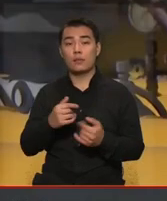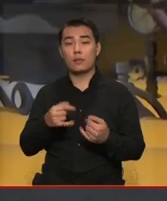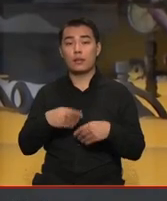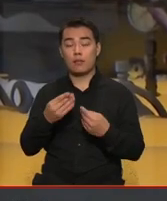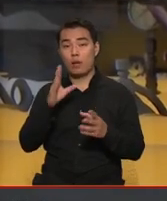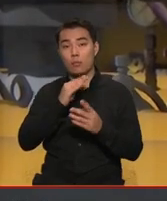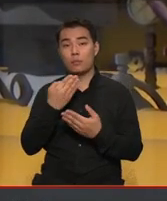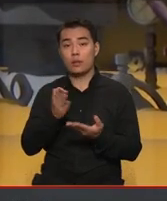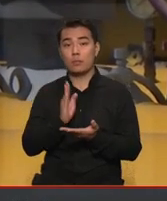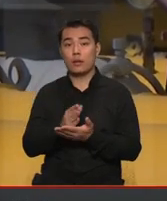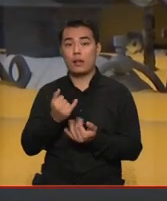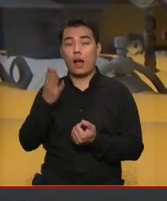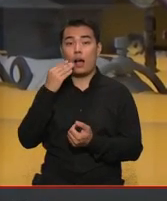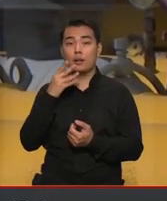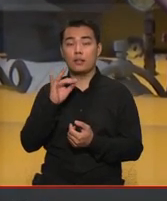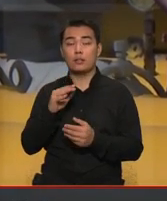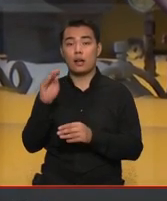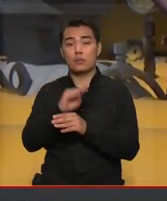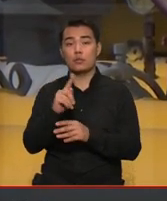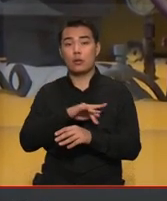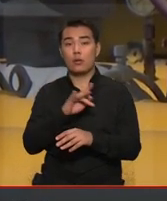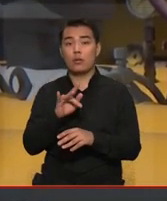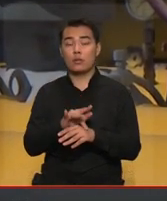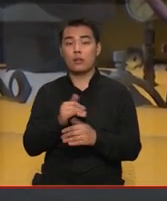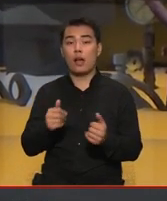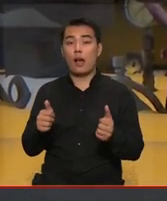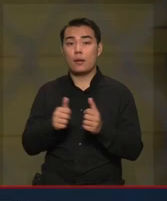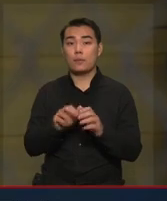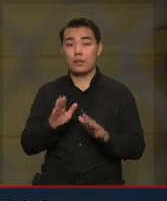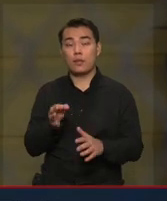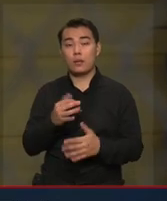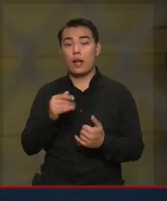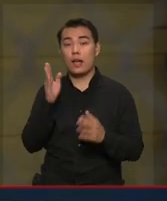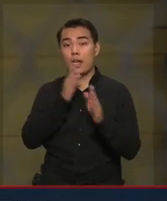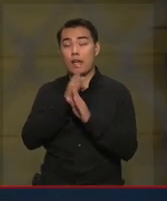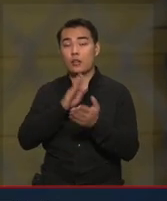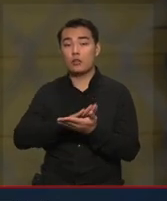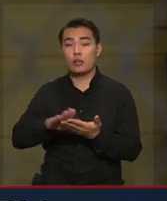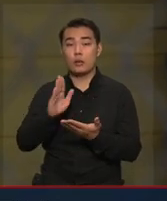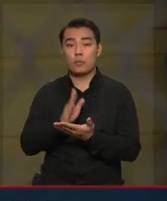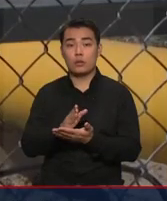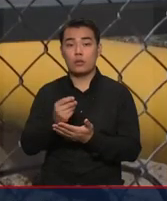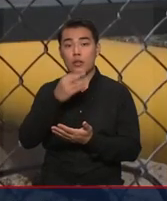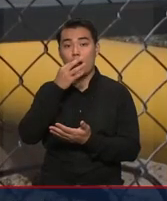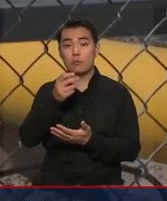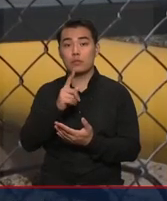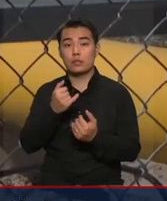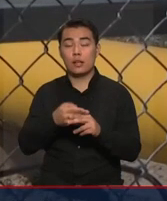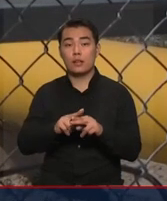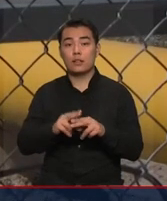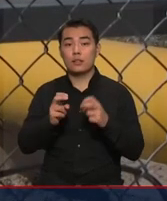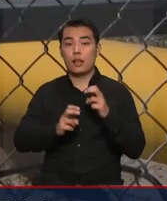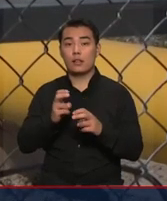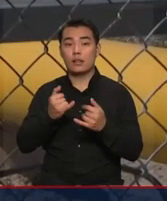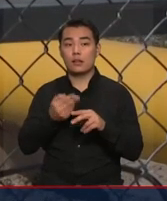қауқарлы. Нысан Алматымен қоса қалаға жақын маңдағы аудандардың экологиясын жақсартады. Айта кетейік, мұндай станция